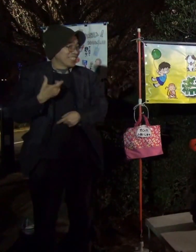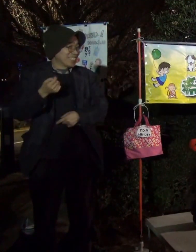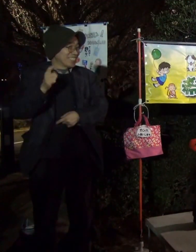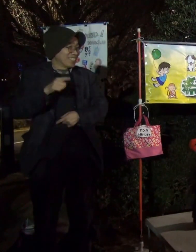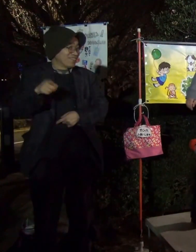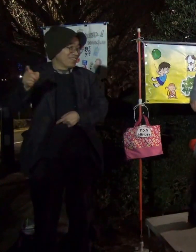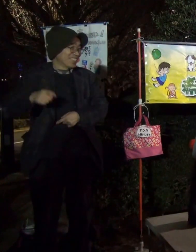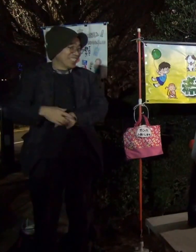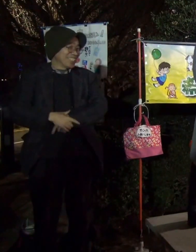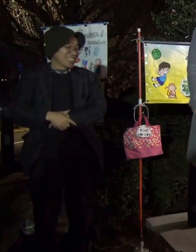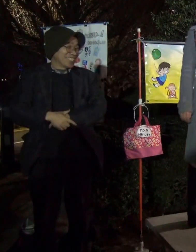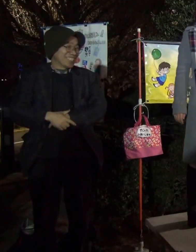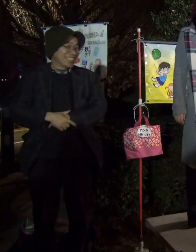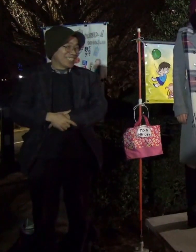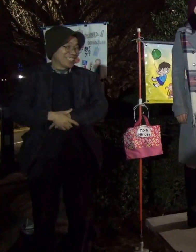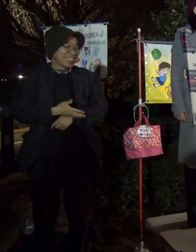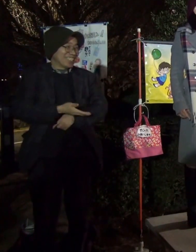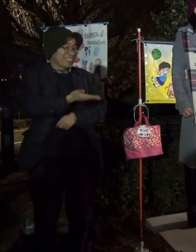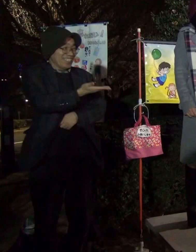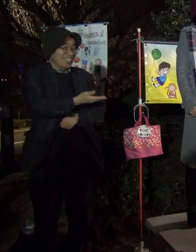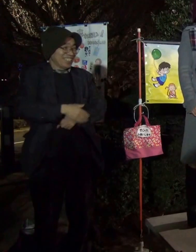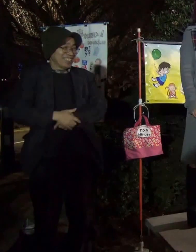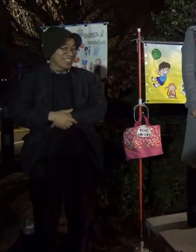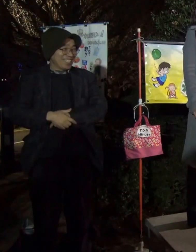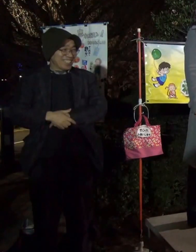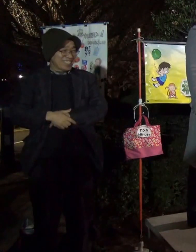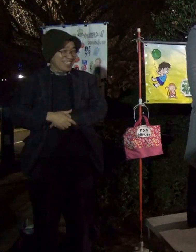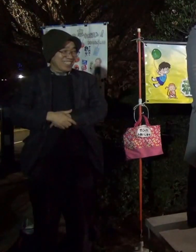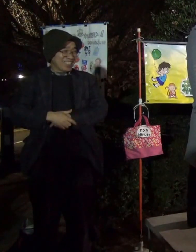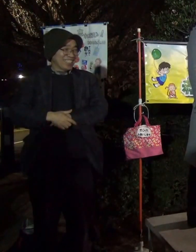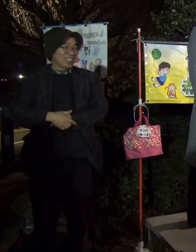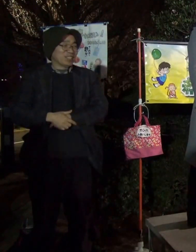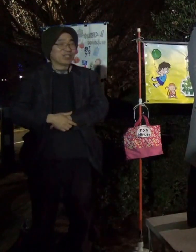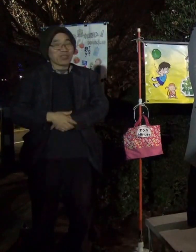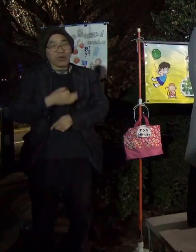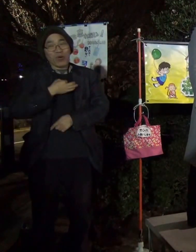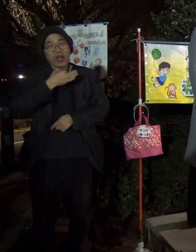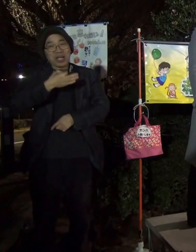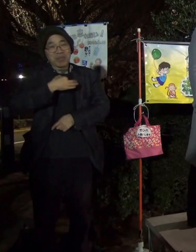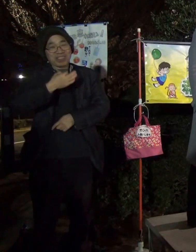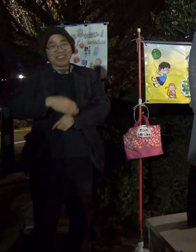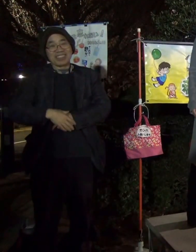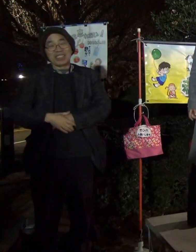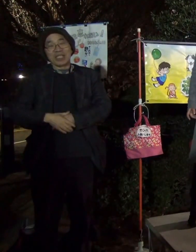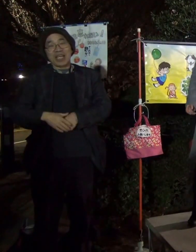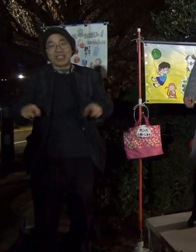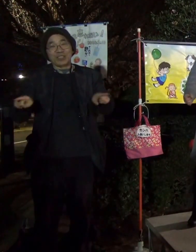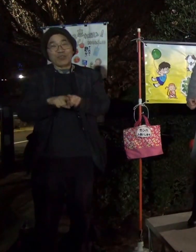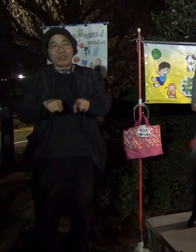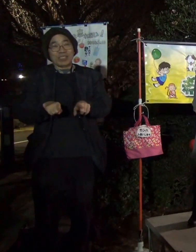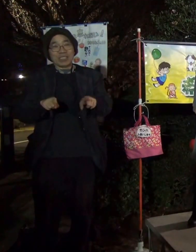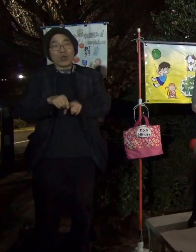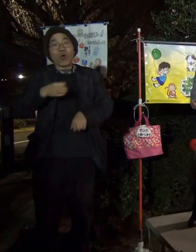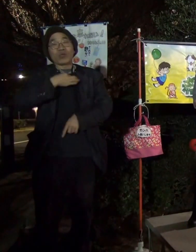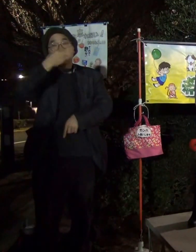、もんちゃんでした。はい、じゃあ、声を上げますので 一緒にコールしてください。